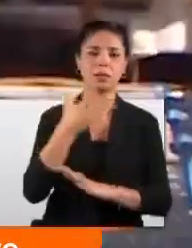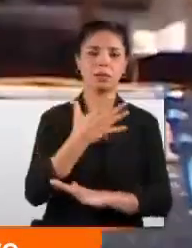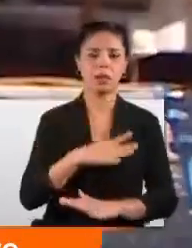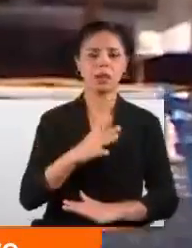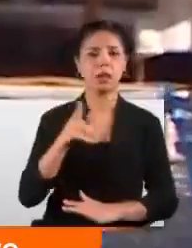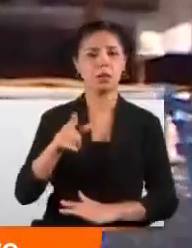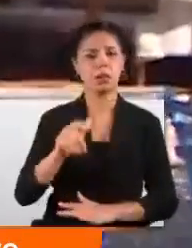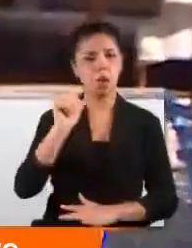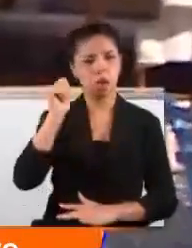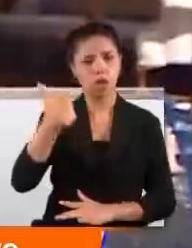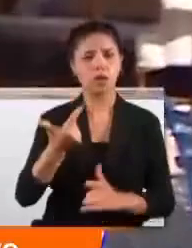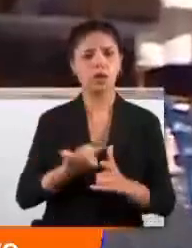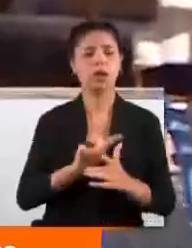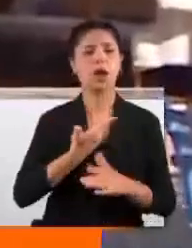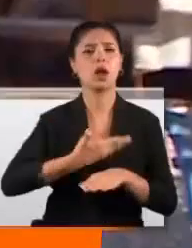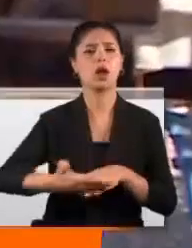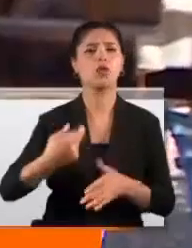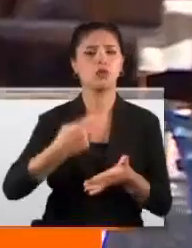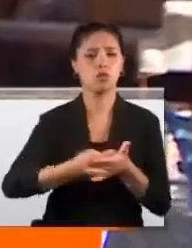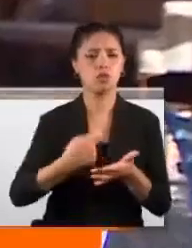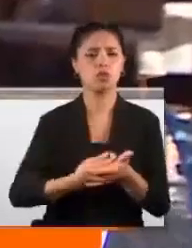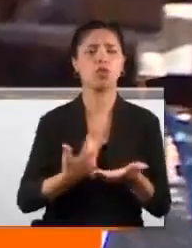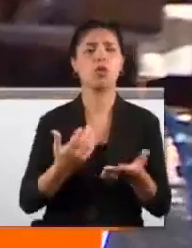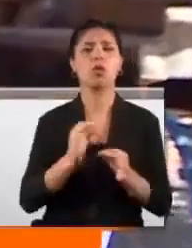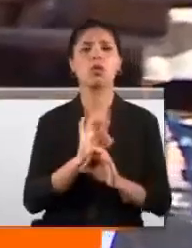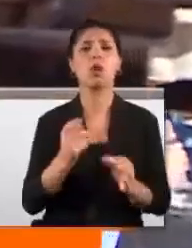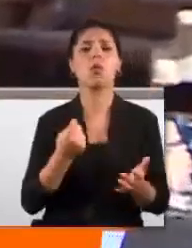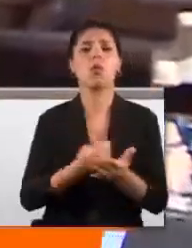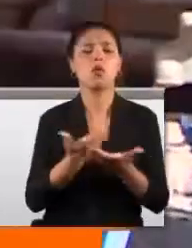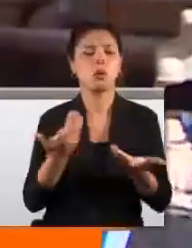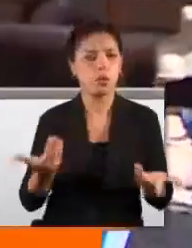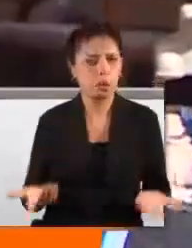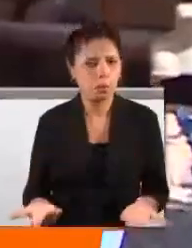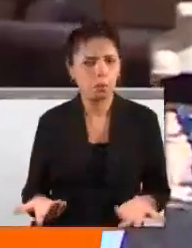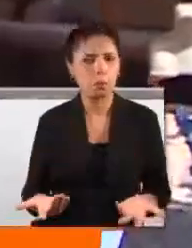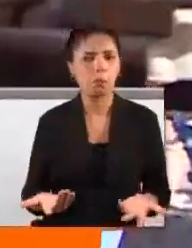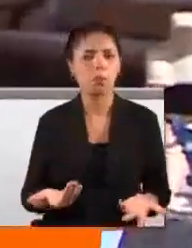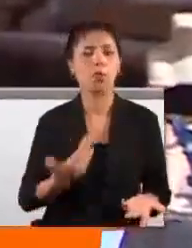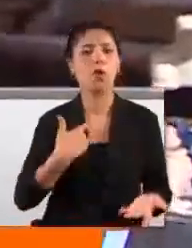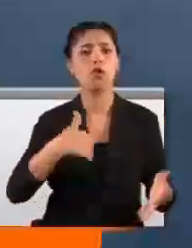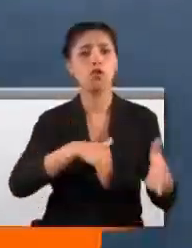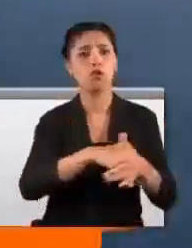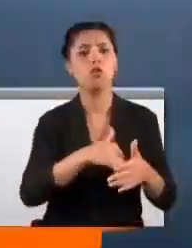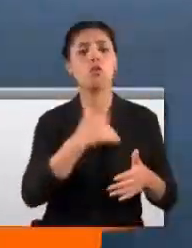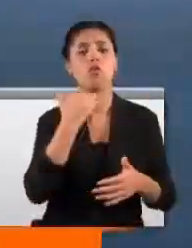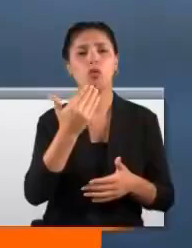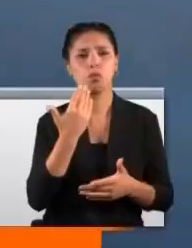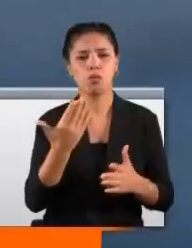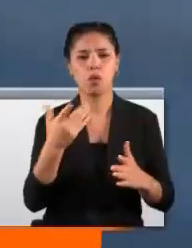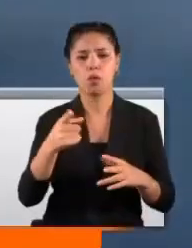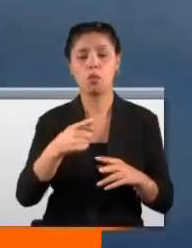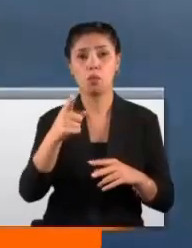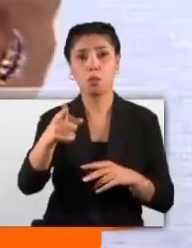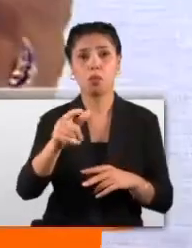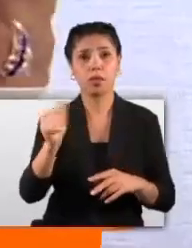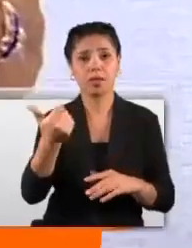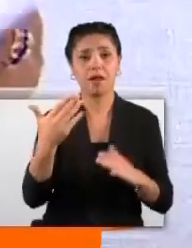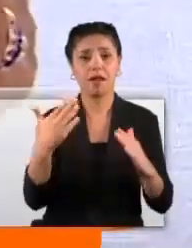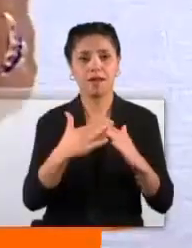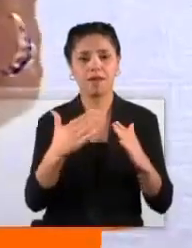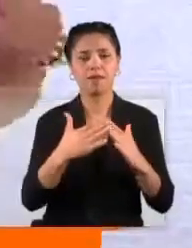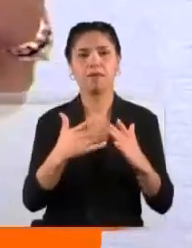her zaman kiraları geç ödedi, zamanında ödemedi, çık dedik çıkmadı. Yalı davası cemiyet